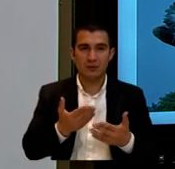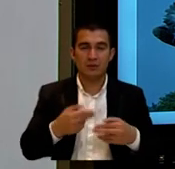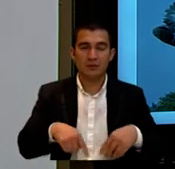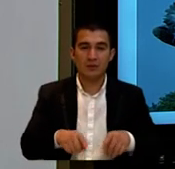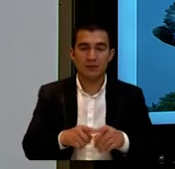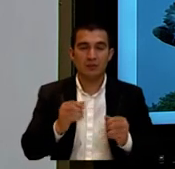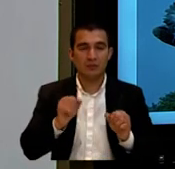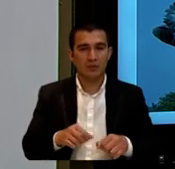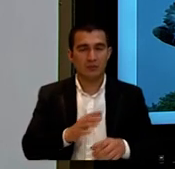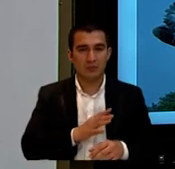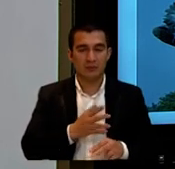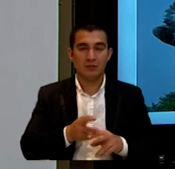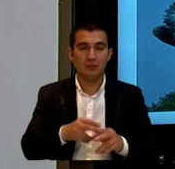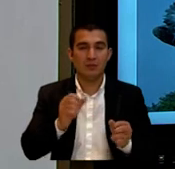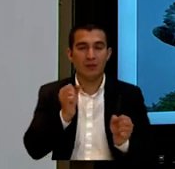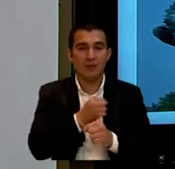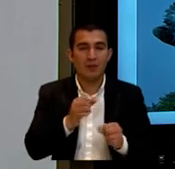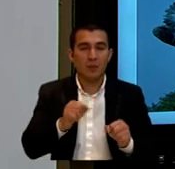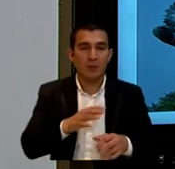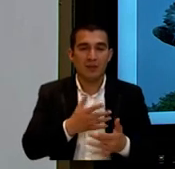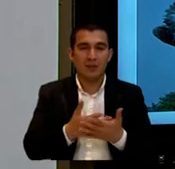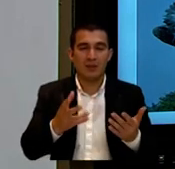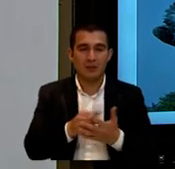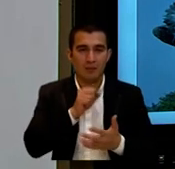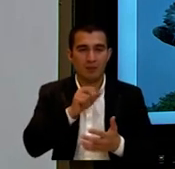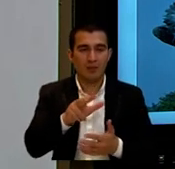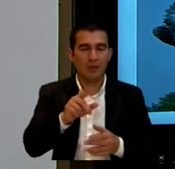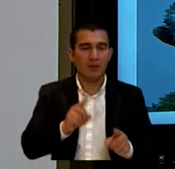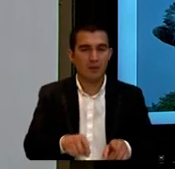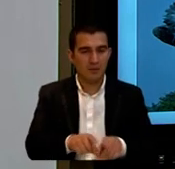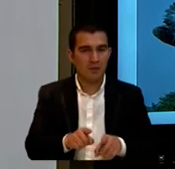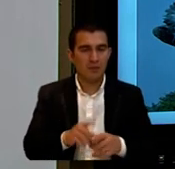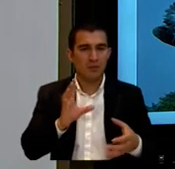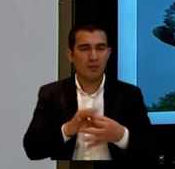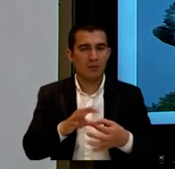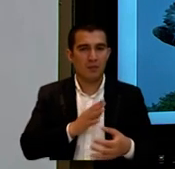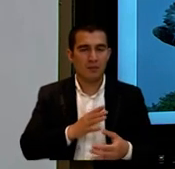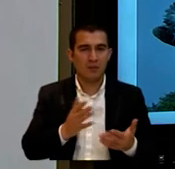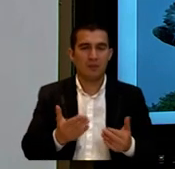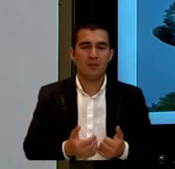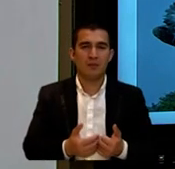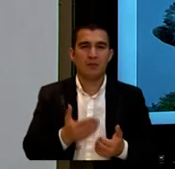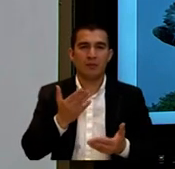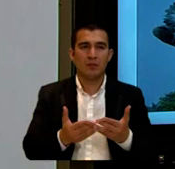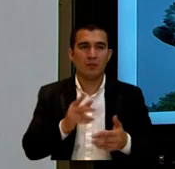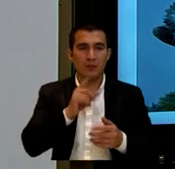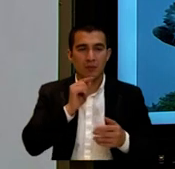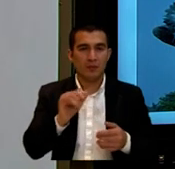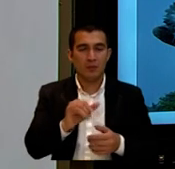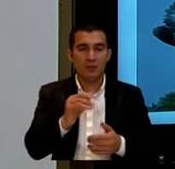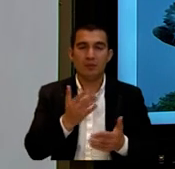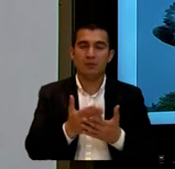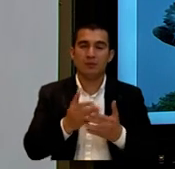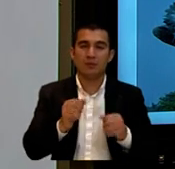– үis ү – қо,